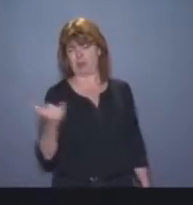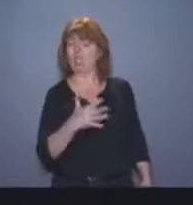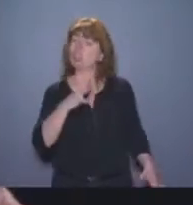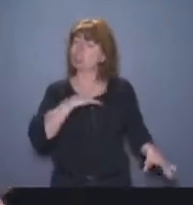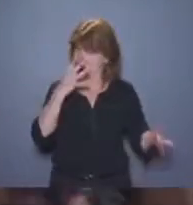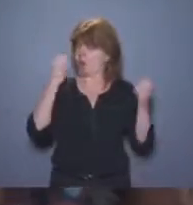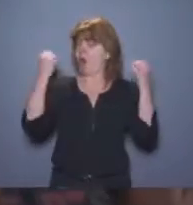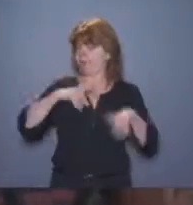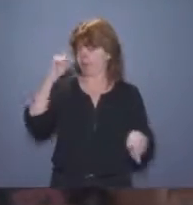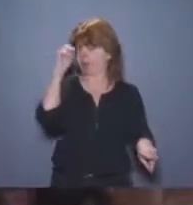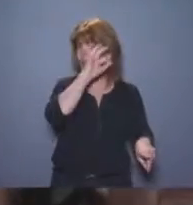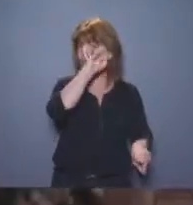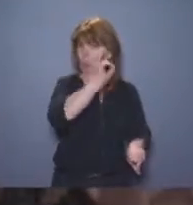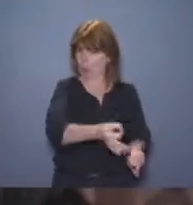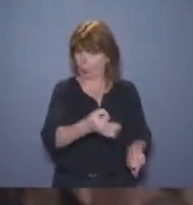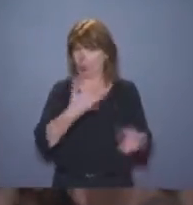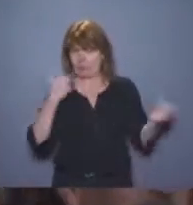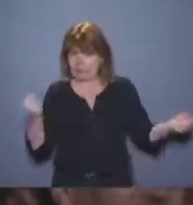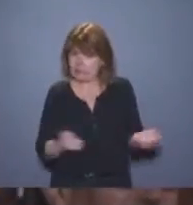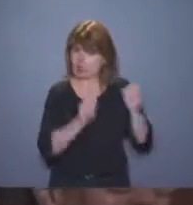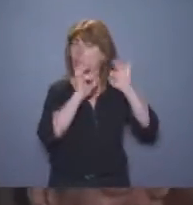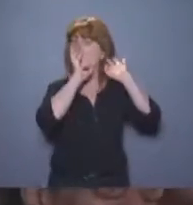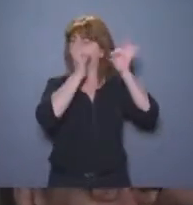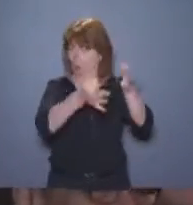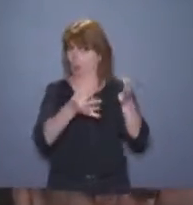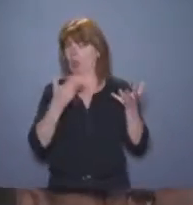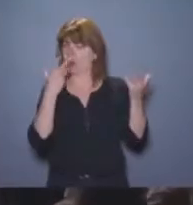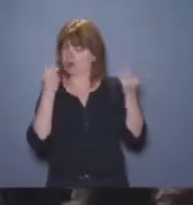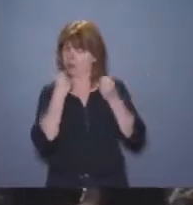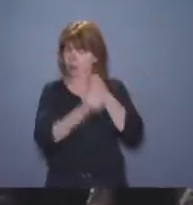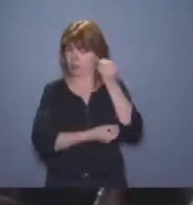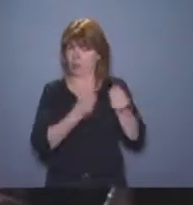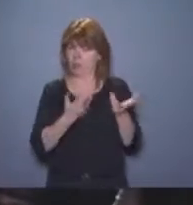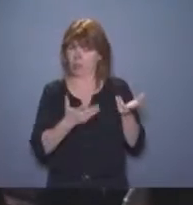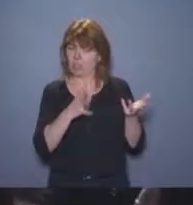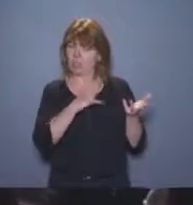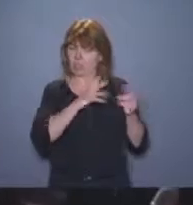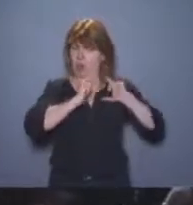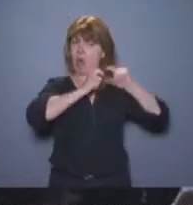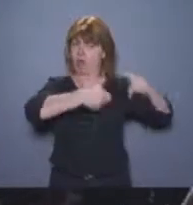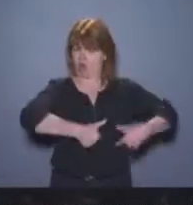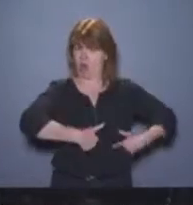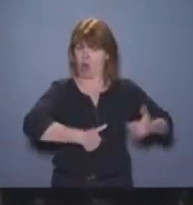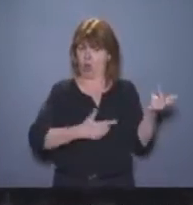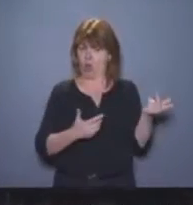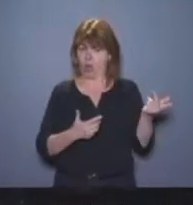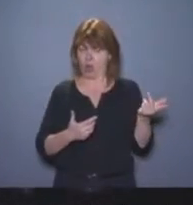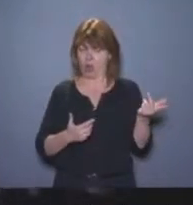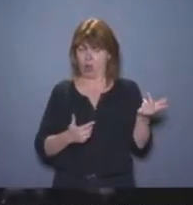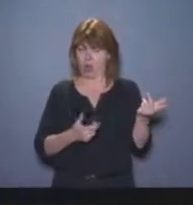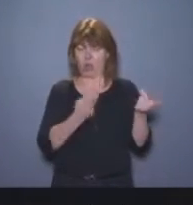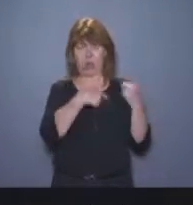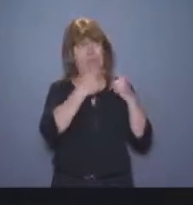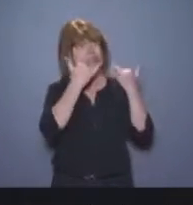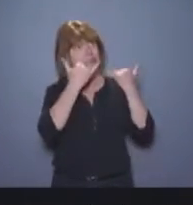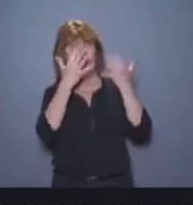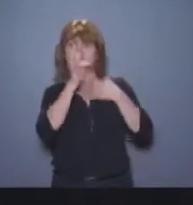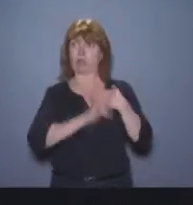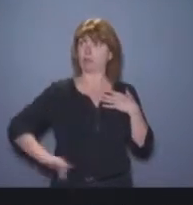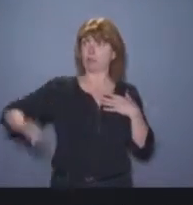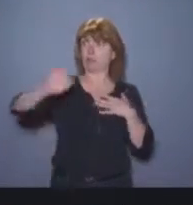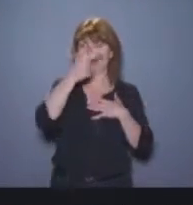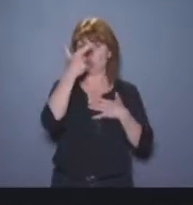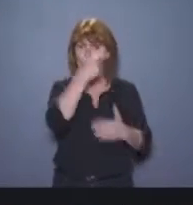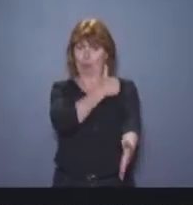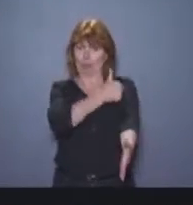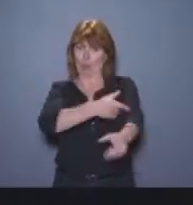ça suffit de maltraiter comme ça l'école. On a des difficultés, il nous faut des moyens d'y faire face. Et là, on